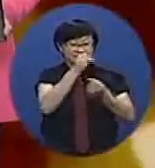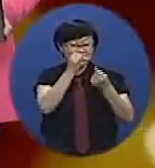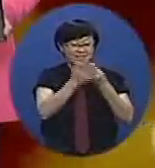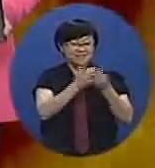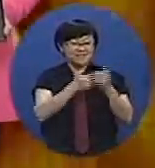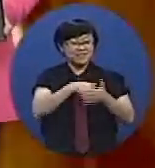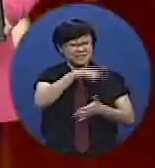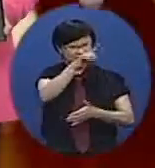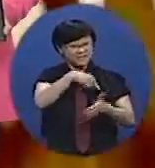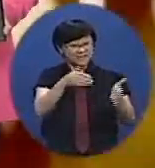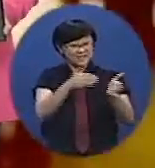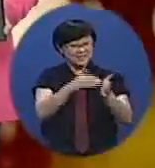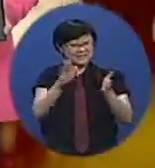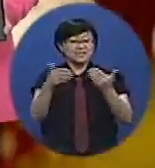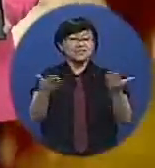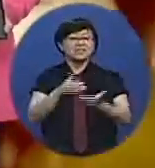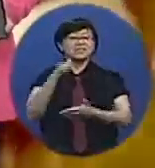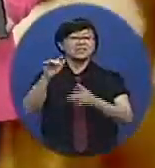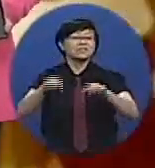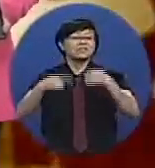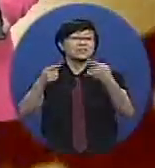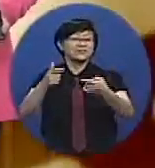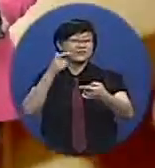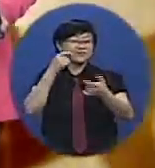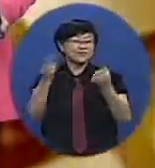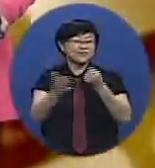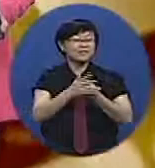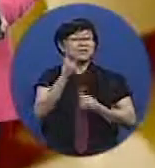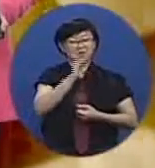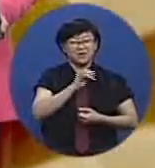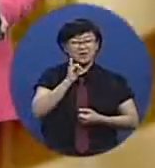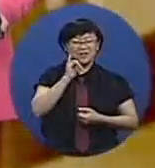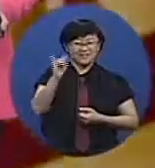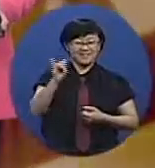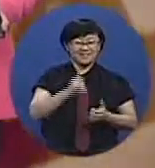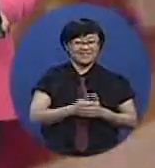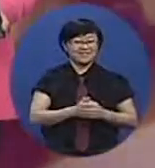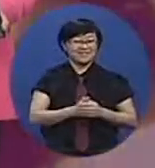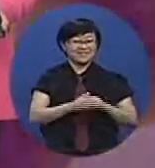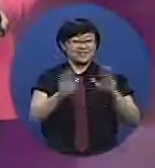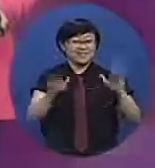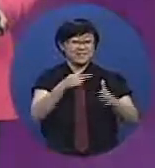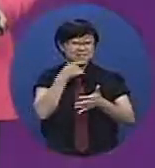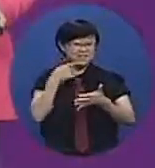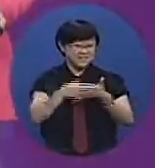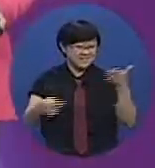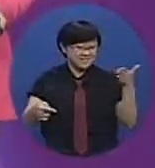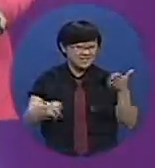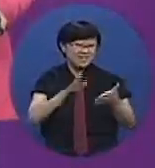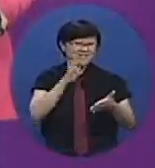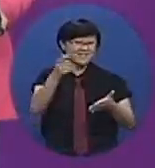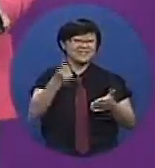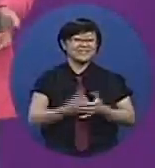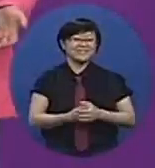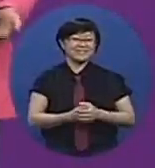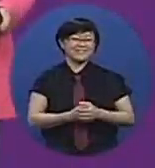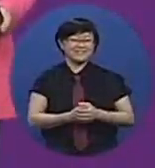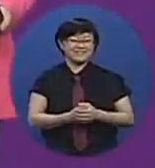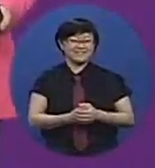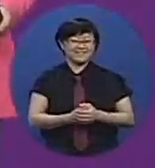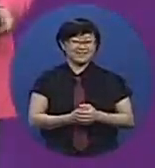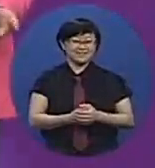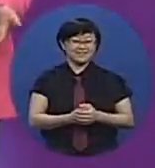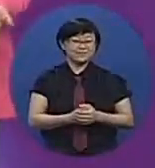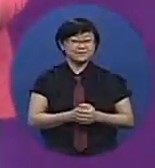갔다 왔거든요. 그래서 못 갔어요, 일하러. 아, 일하러. 오늘 손해보셨네. 아유. 네.